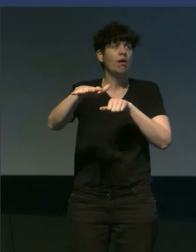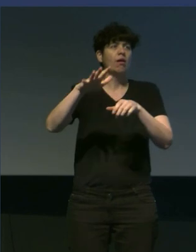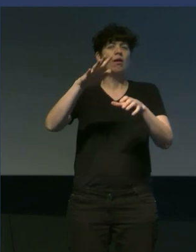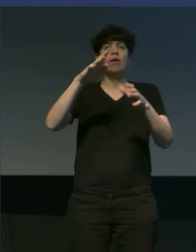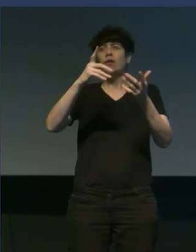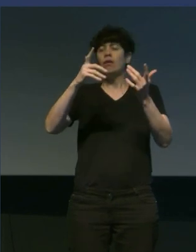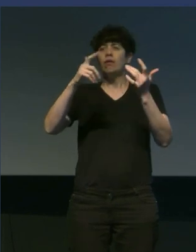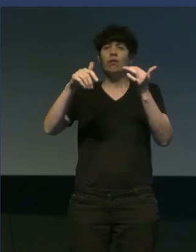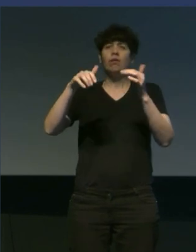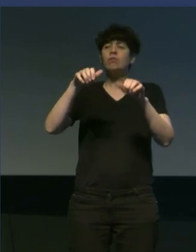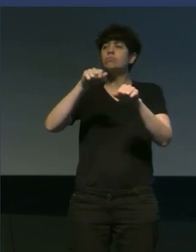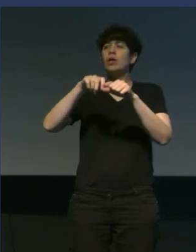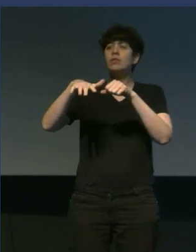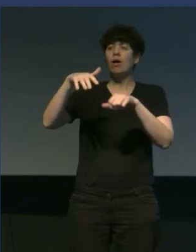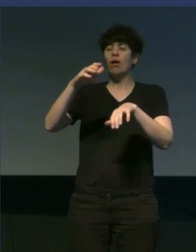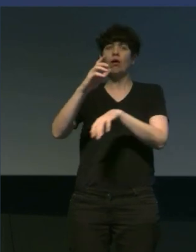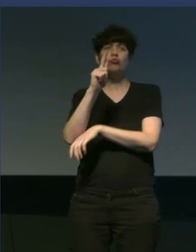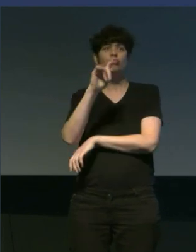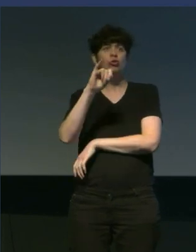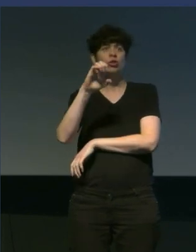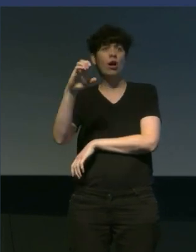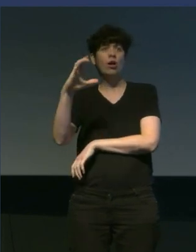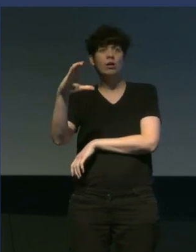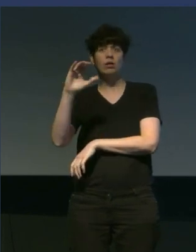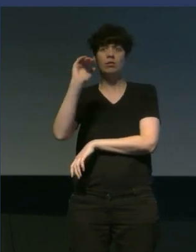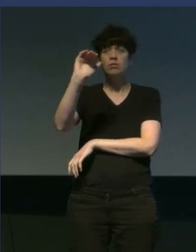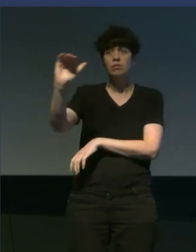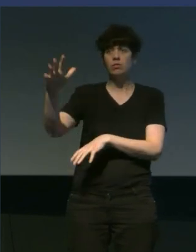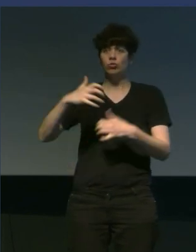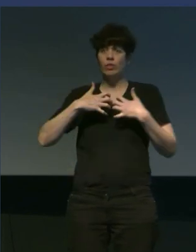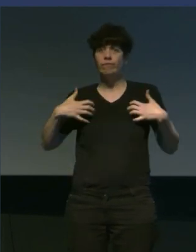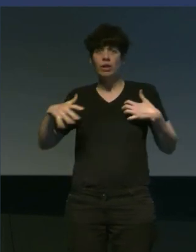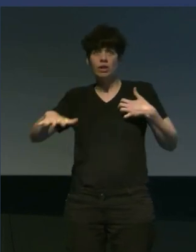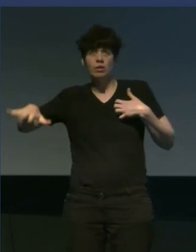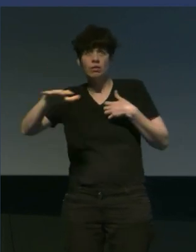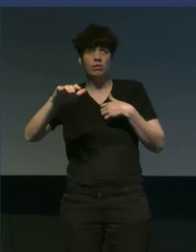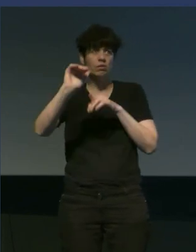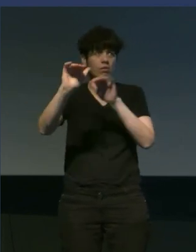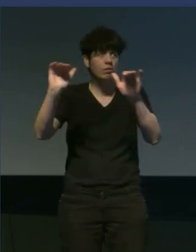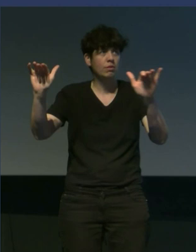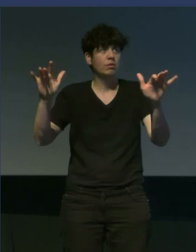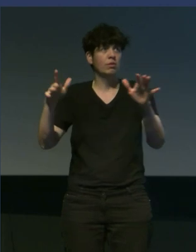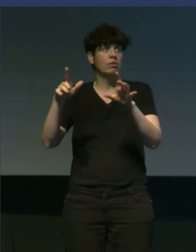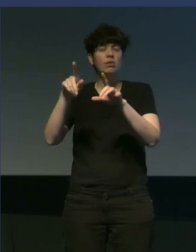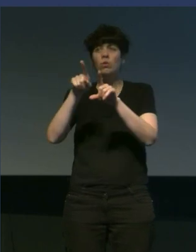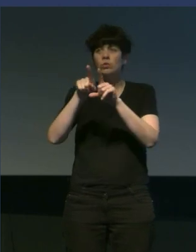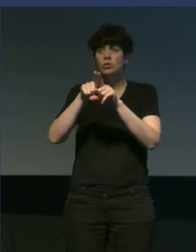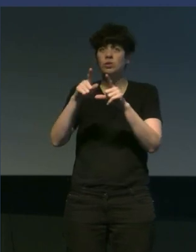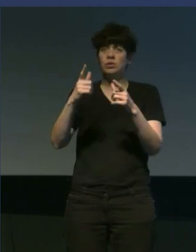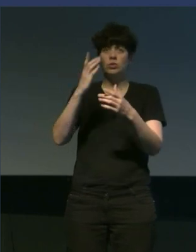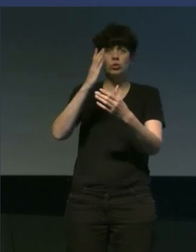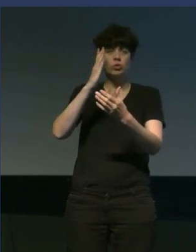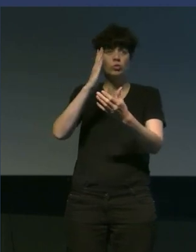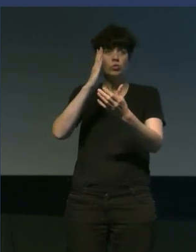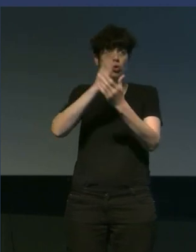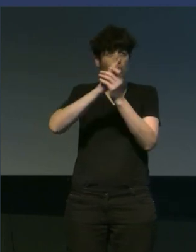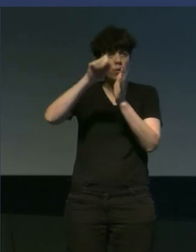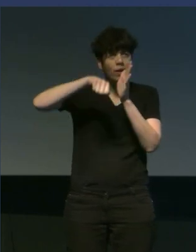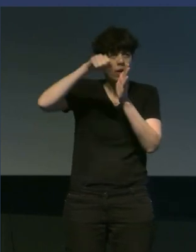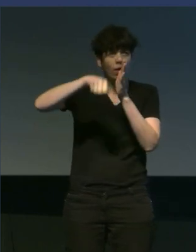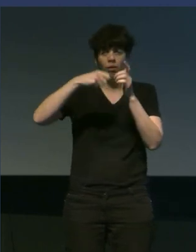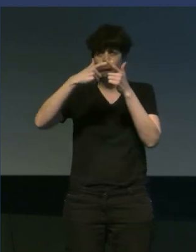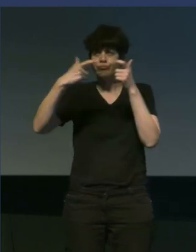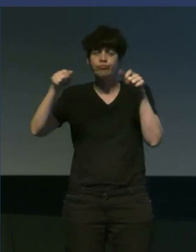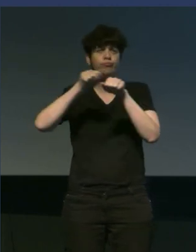les appels du GIEC, les appels des scientifiques. On en entend parler aussi dans des documentaires ou autres.